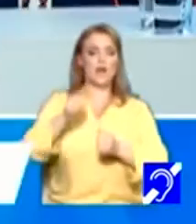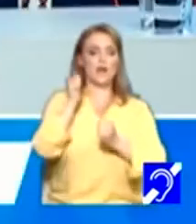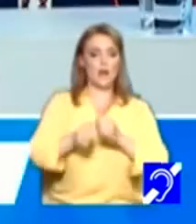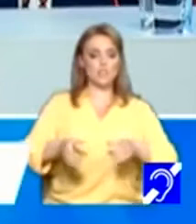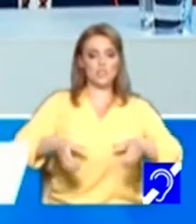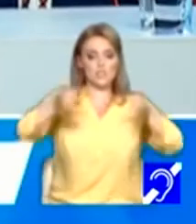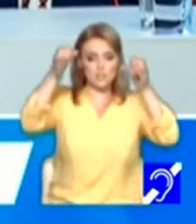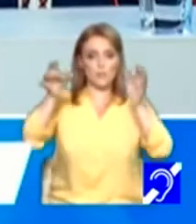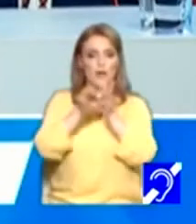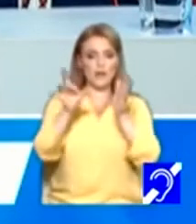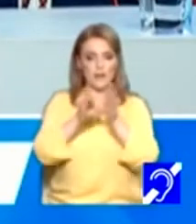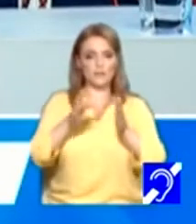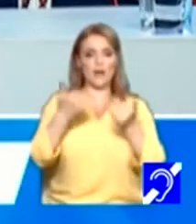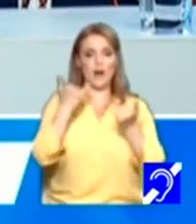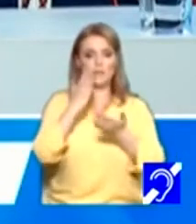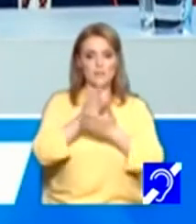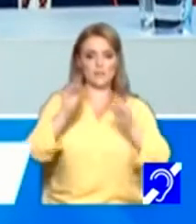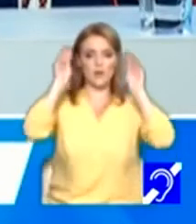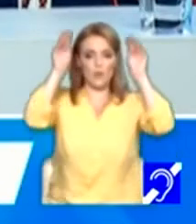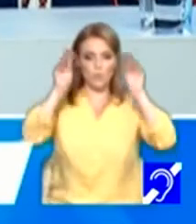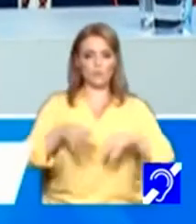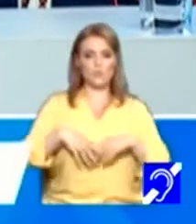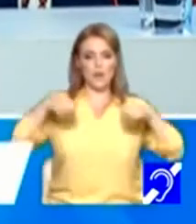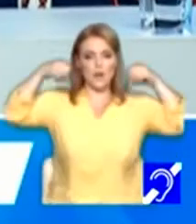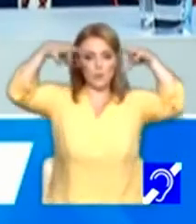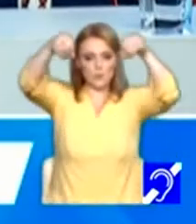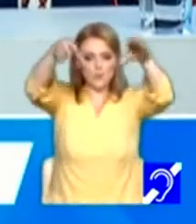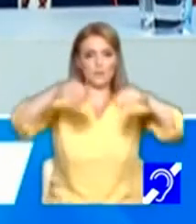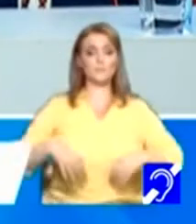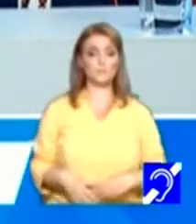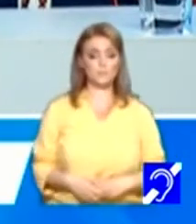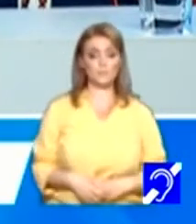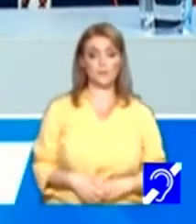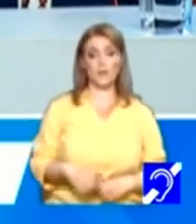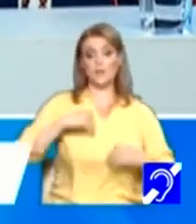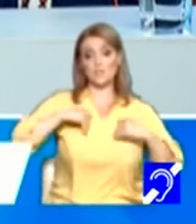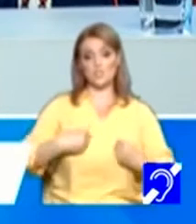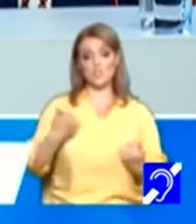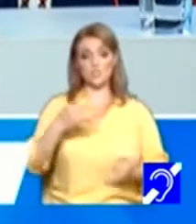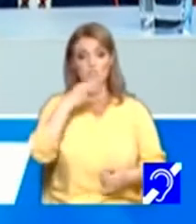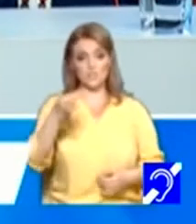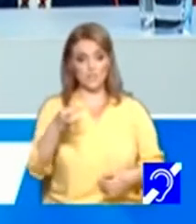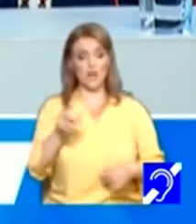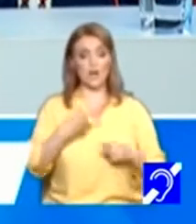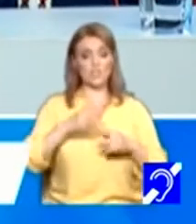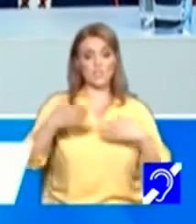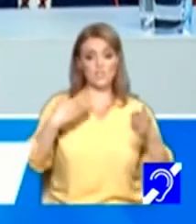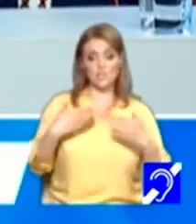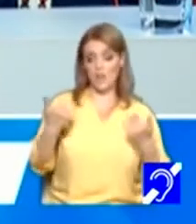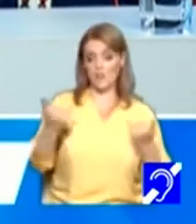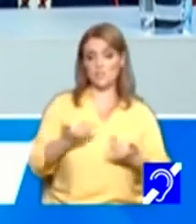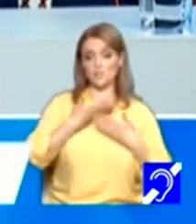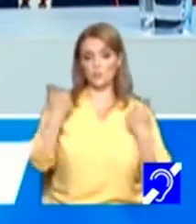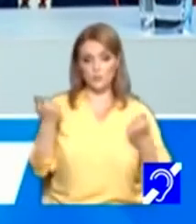stâlp este astăzi dotat cu sistem electric. Și îmi pare rău că această abordare nu există